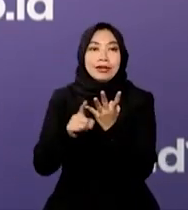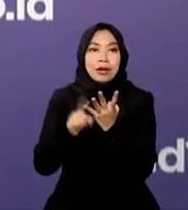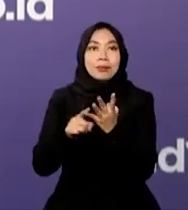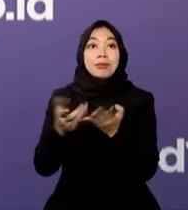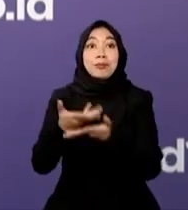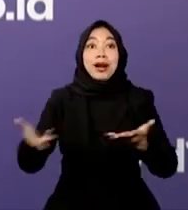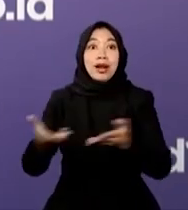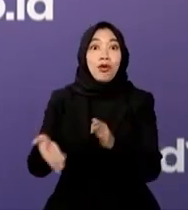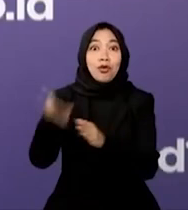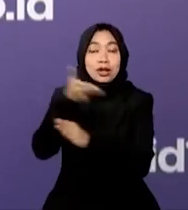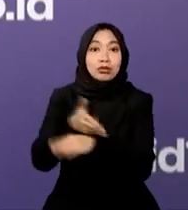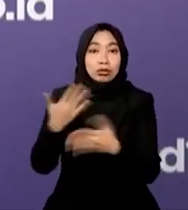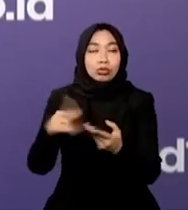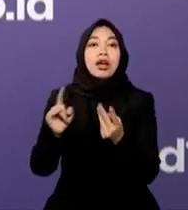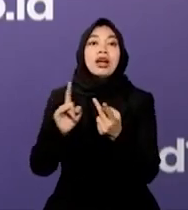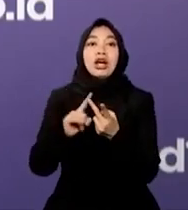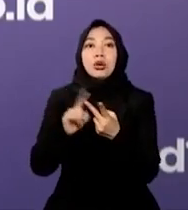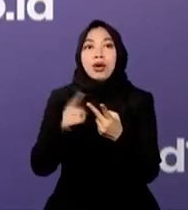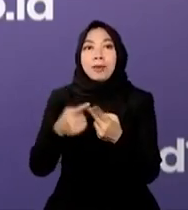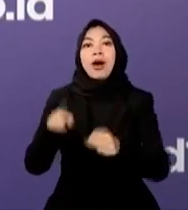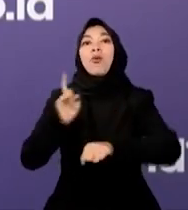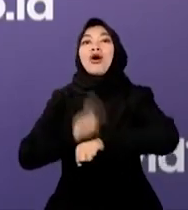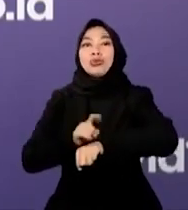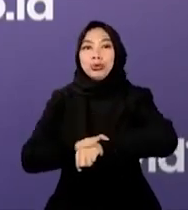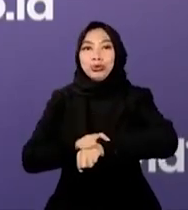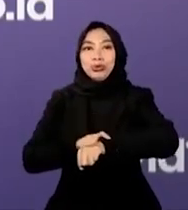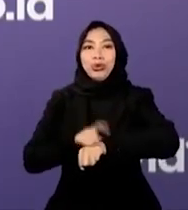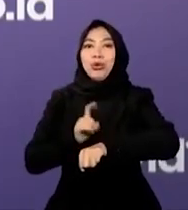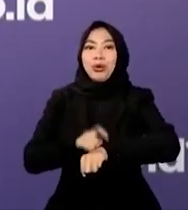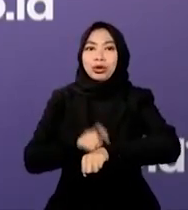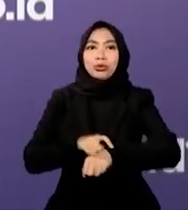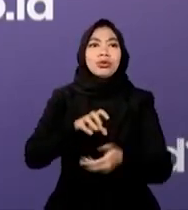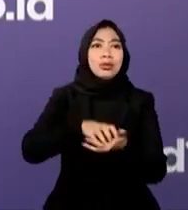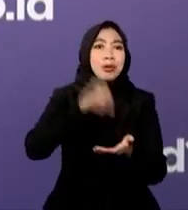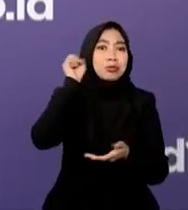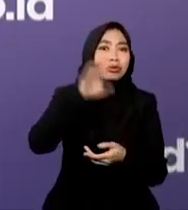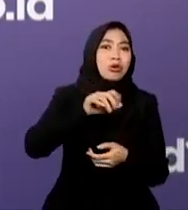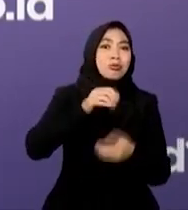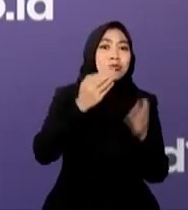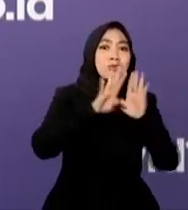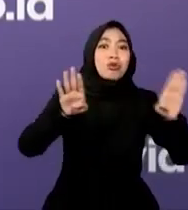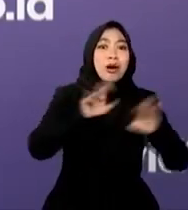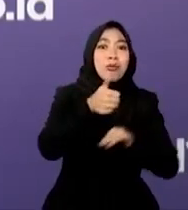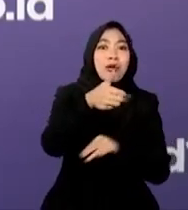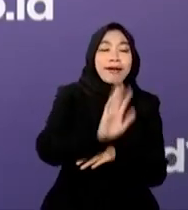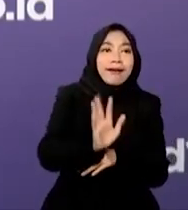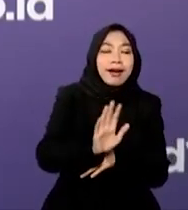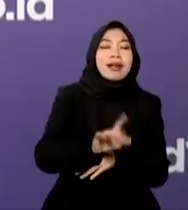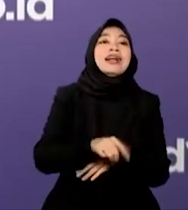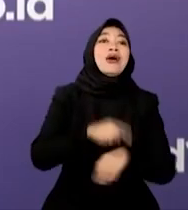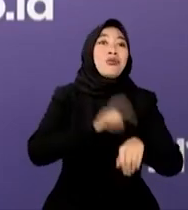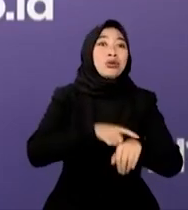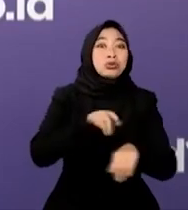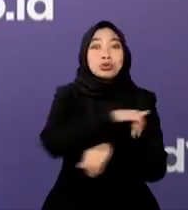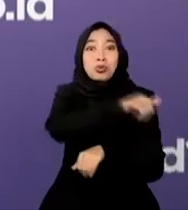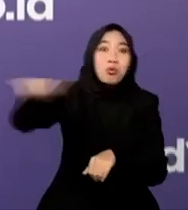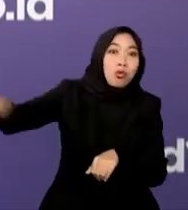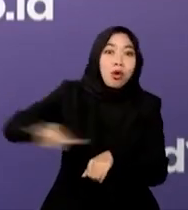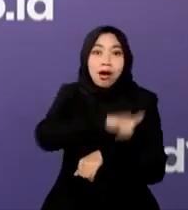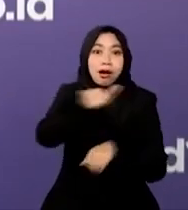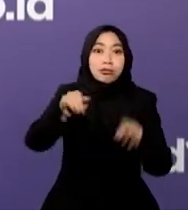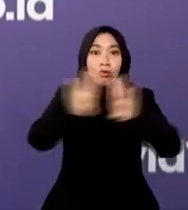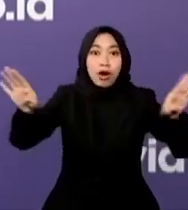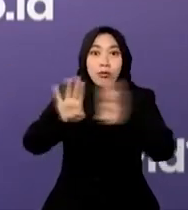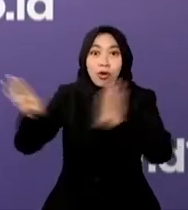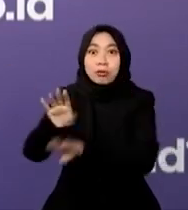papan itu dibuka tentunya tidak semua sama punya untuk memastikan bahwa setiap yang